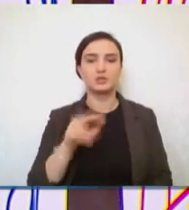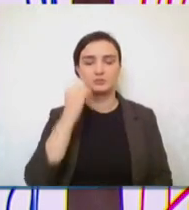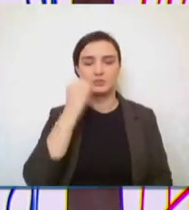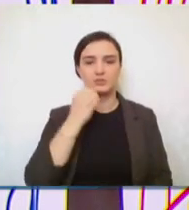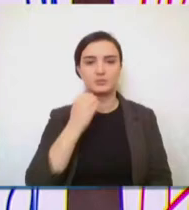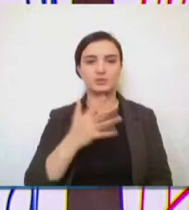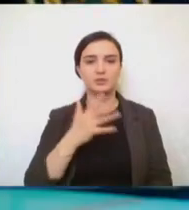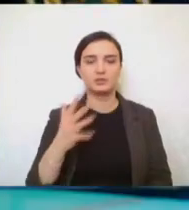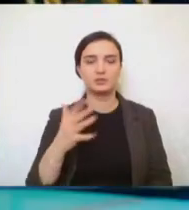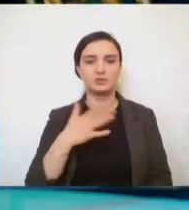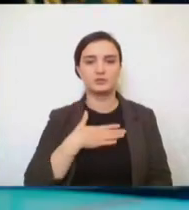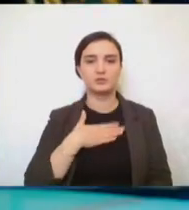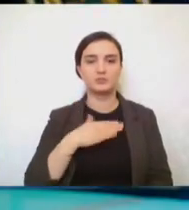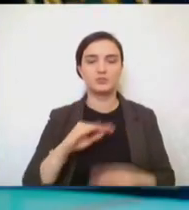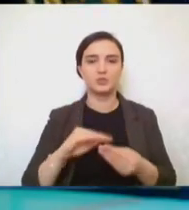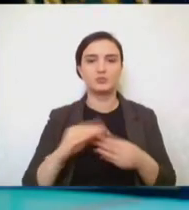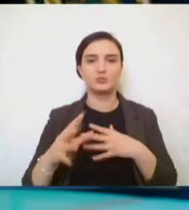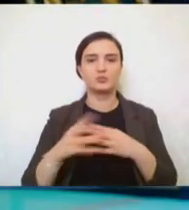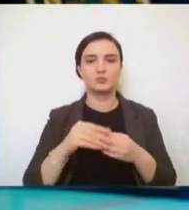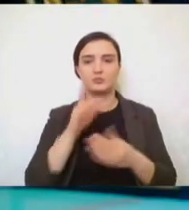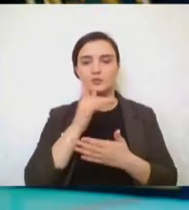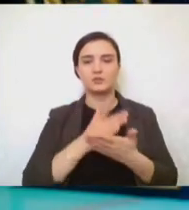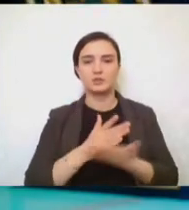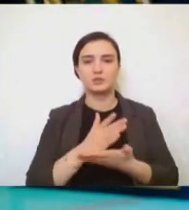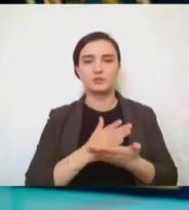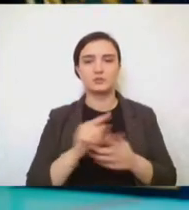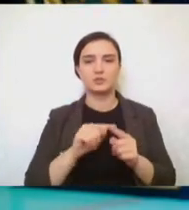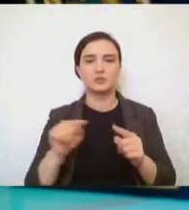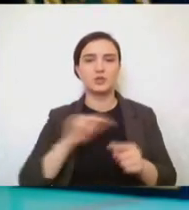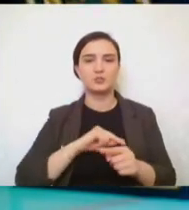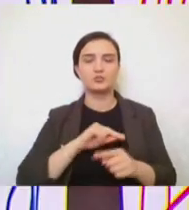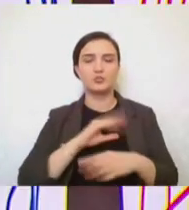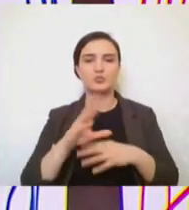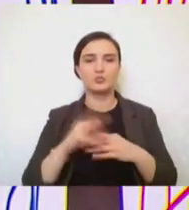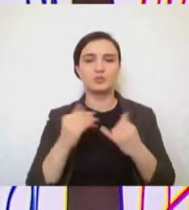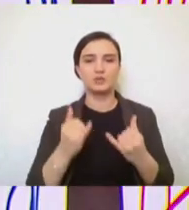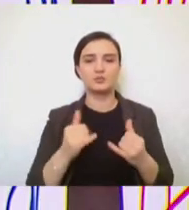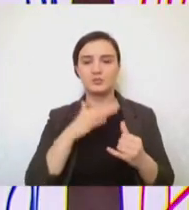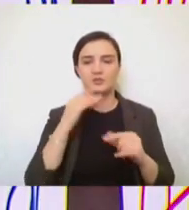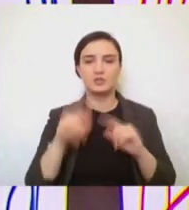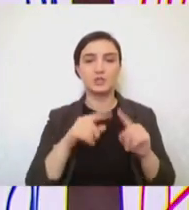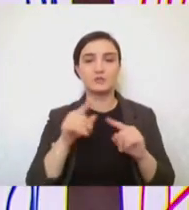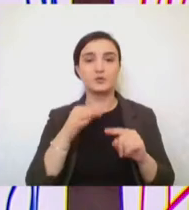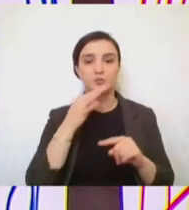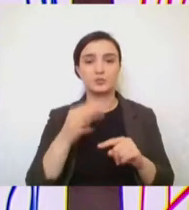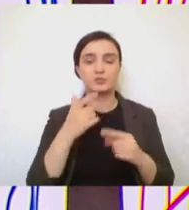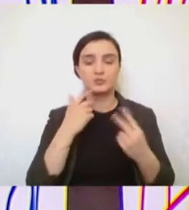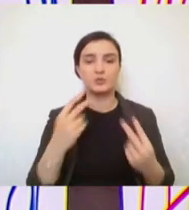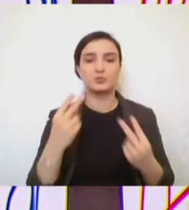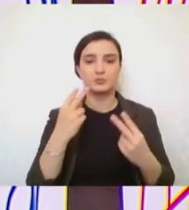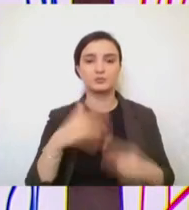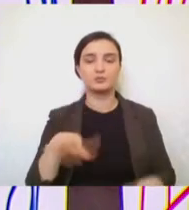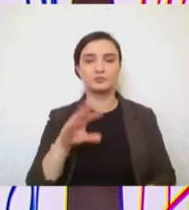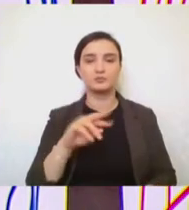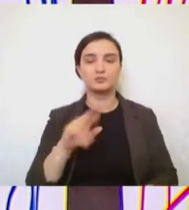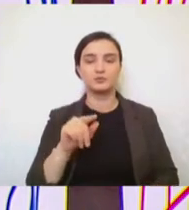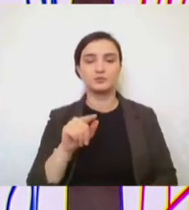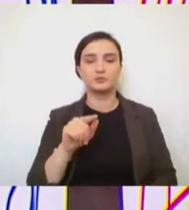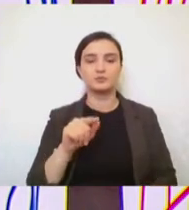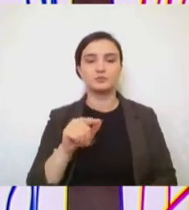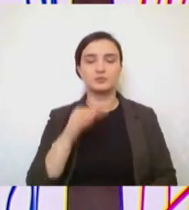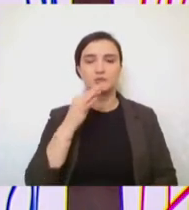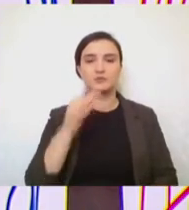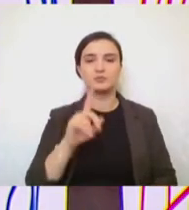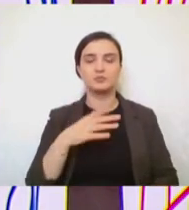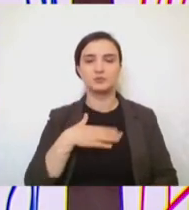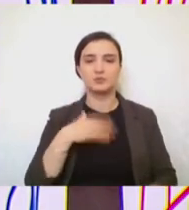ჩვენთან მეგობრობისთვის, მრავალწლიანი თანამშრომლობისთვის და დღეს ამდენ კითხვას უპასუხეთ მაყურებლებისას. შეგახსენებთ, რომ ჩვენი